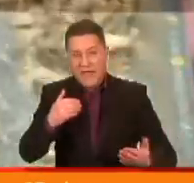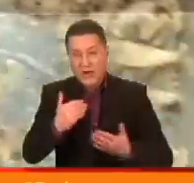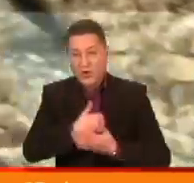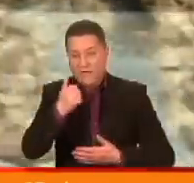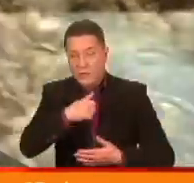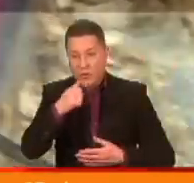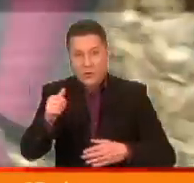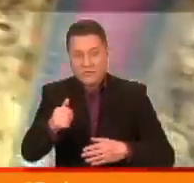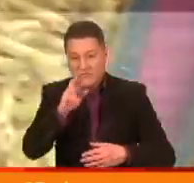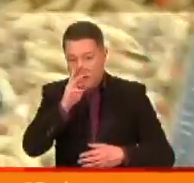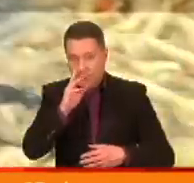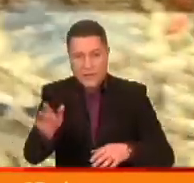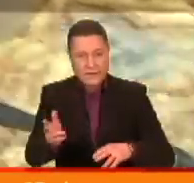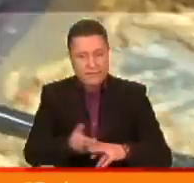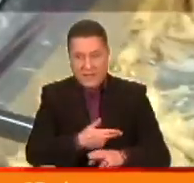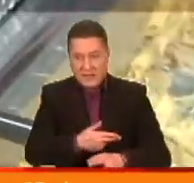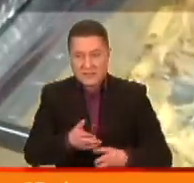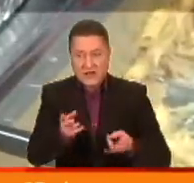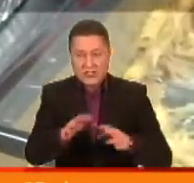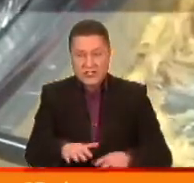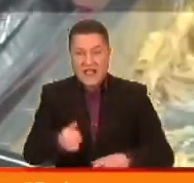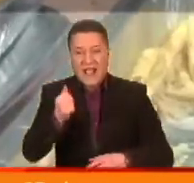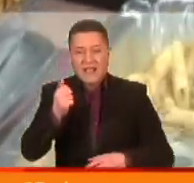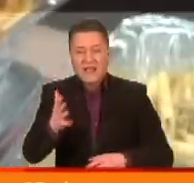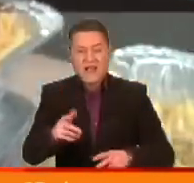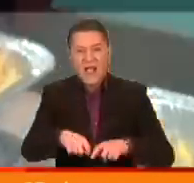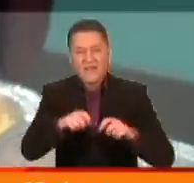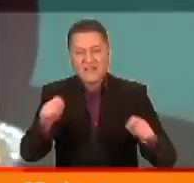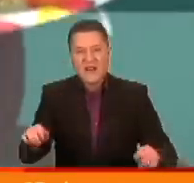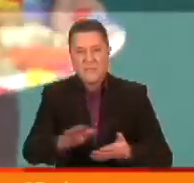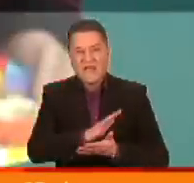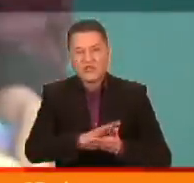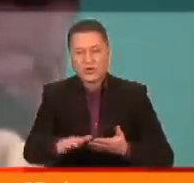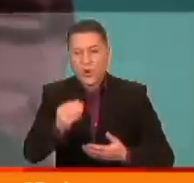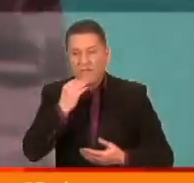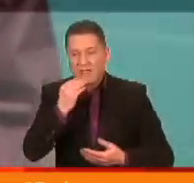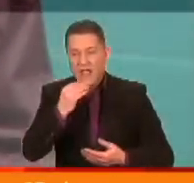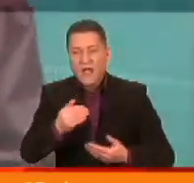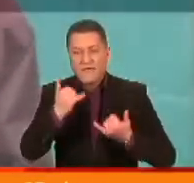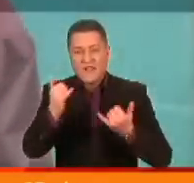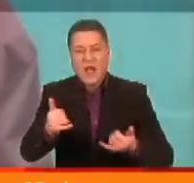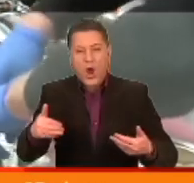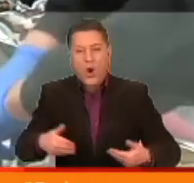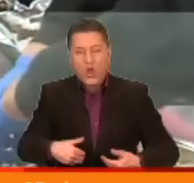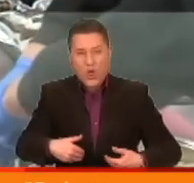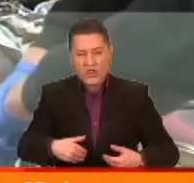без зарплат. У штаті Меріленд кілька рестораторів відкрили безкоштовні їдальні для голодних